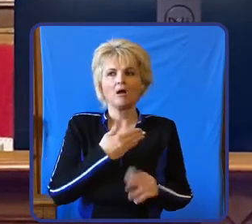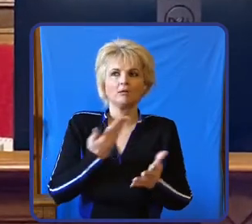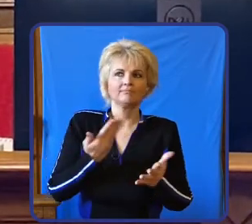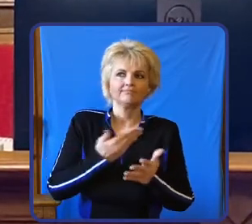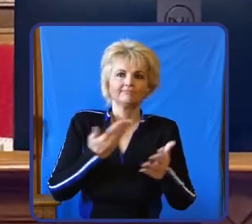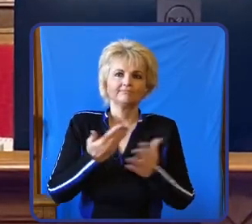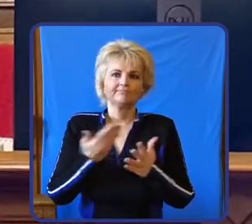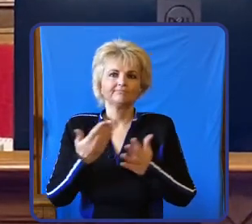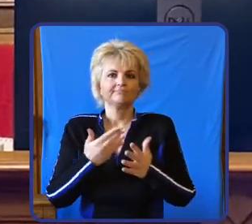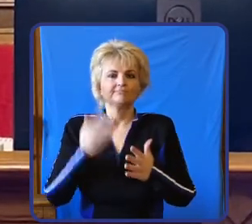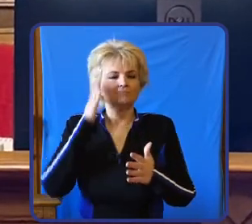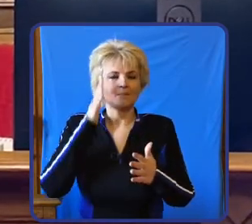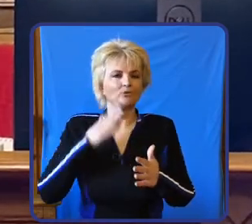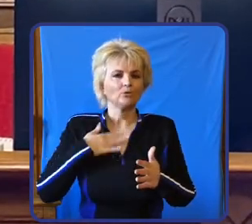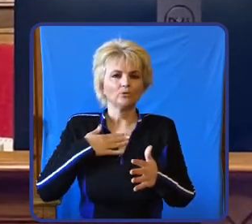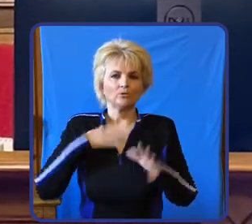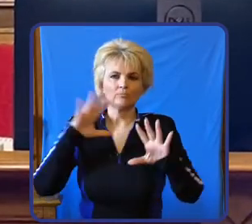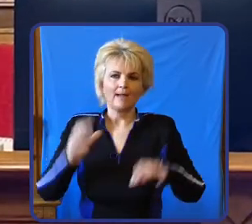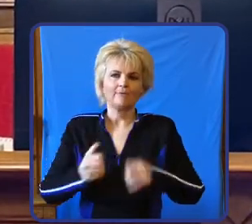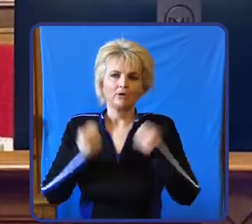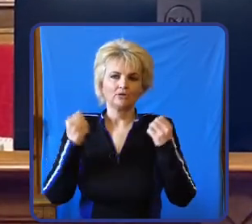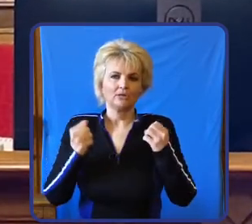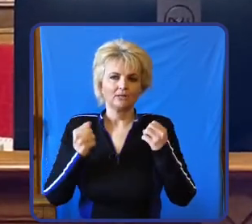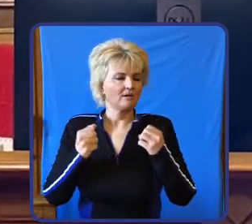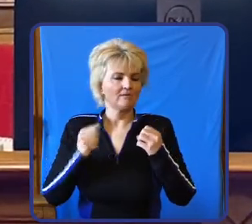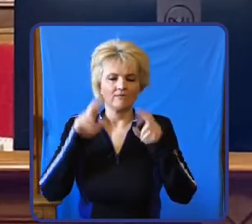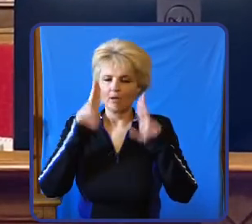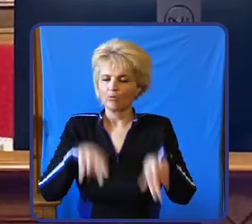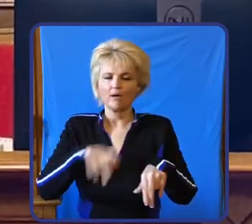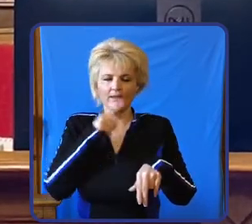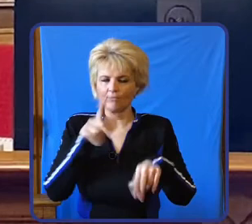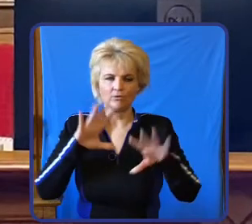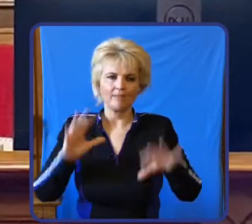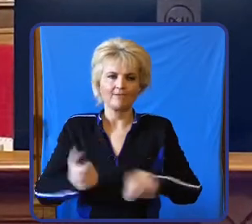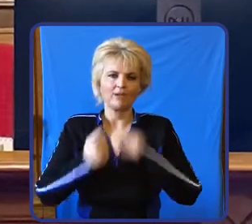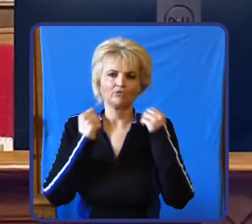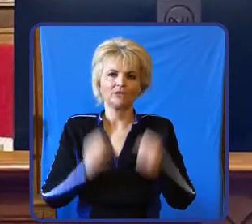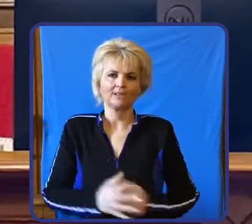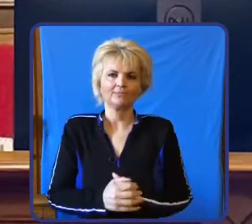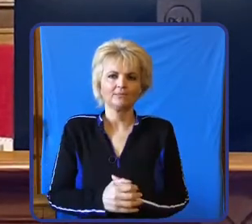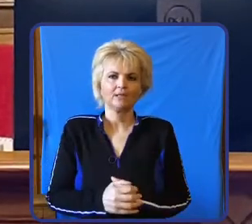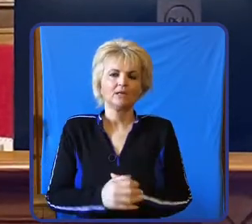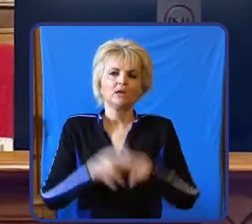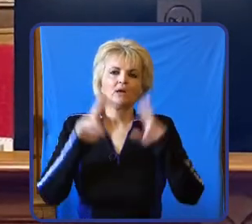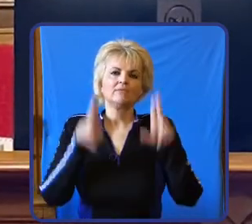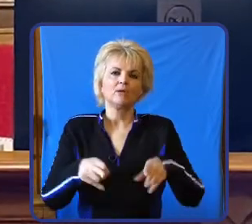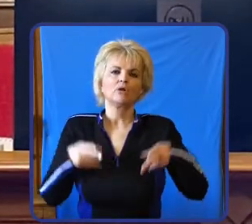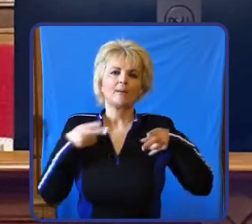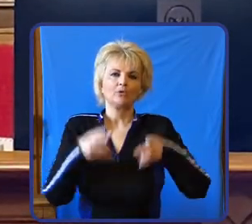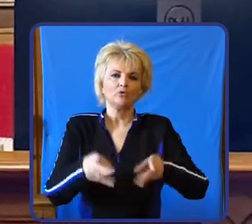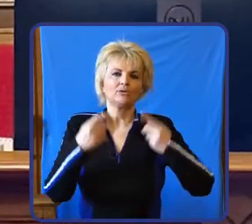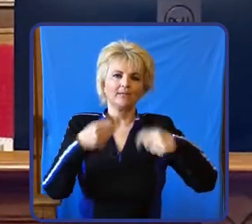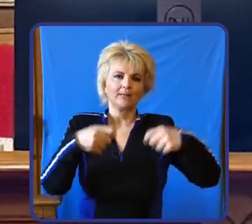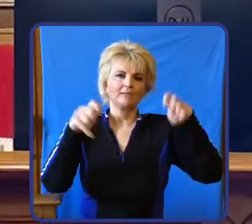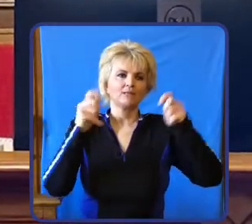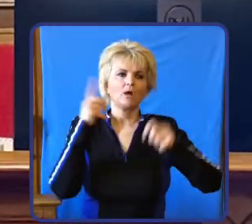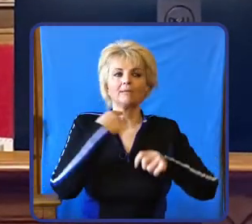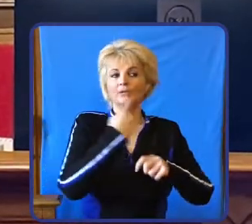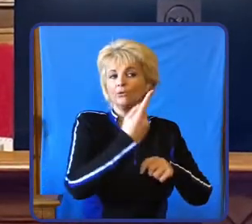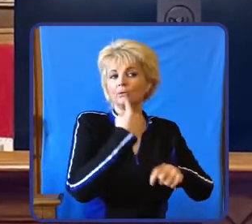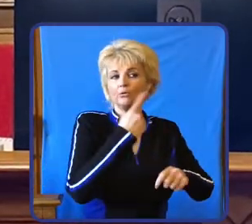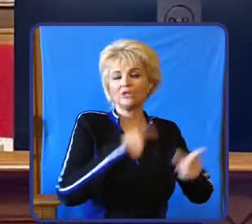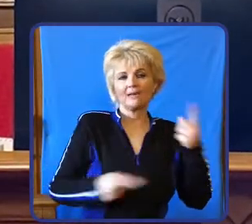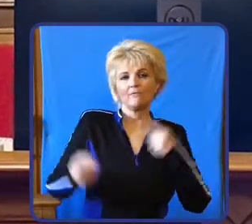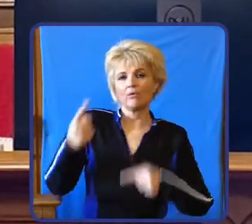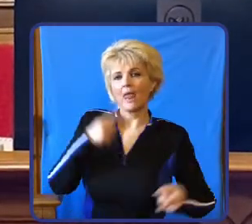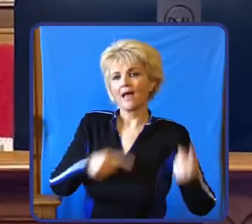ha nem tudjuk megvalósítani elég abból, akkor nyilvánvalóan nem fogjuk megvalósítani. Valójában az útépítéseink, amiket most